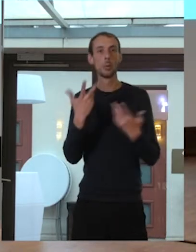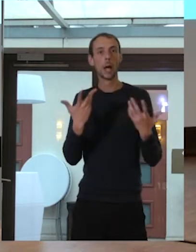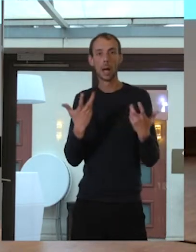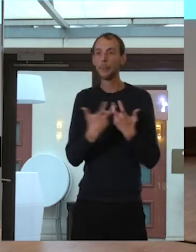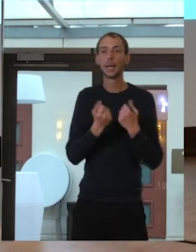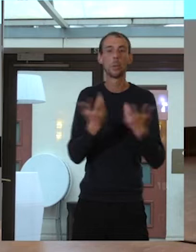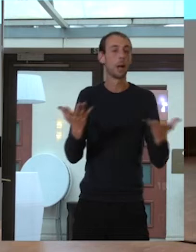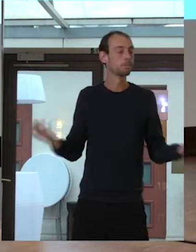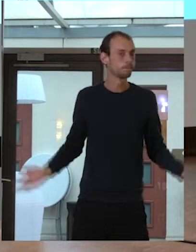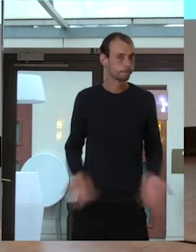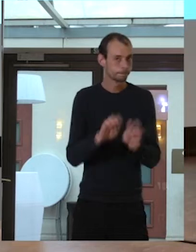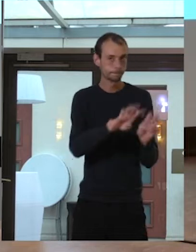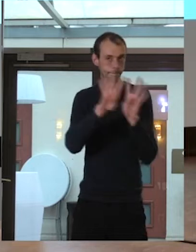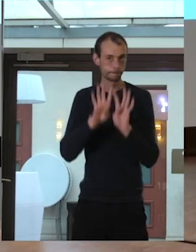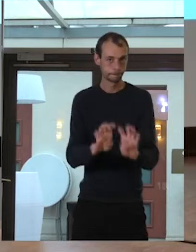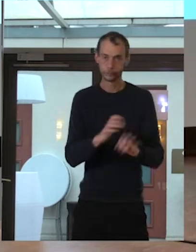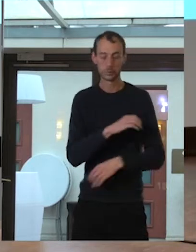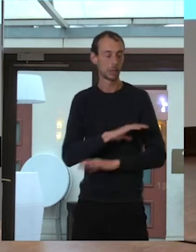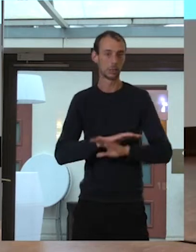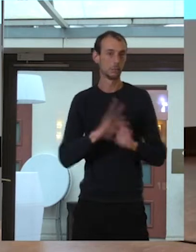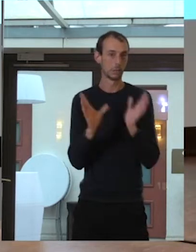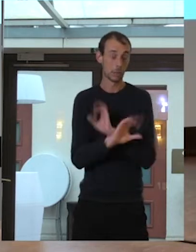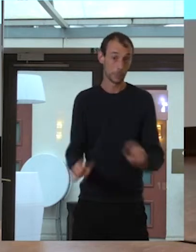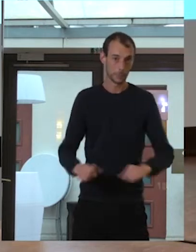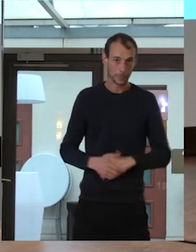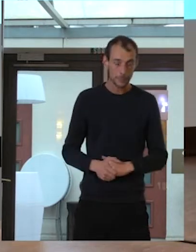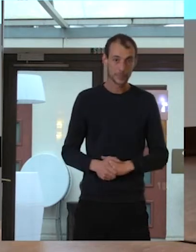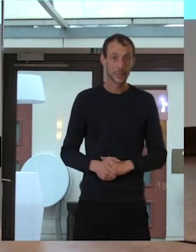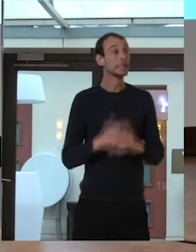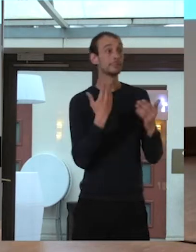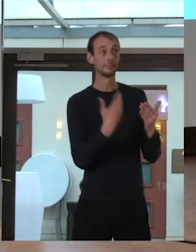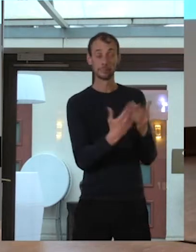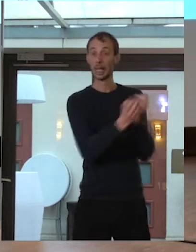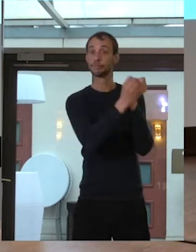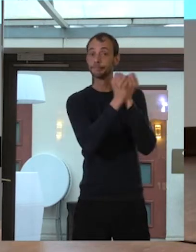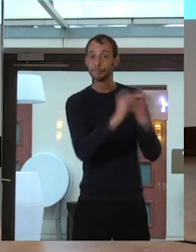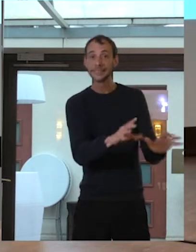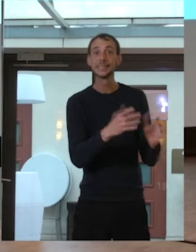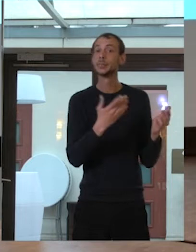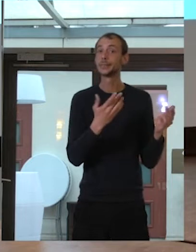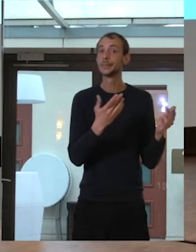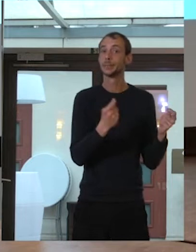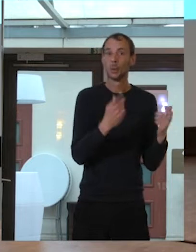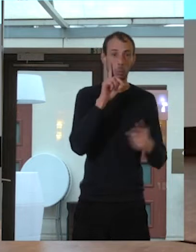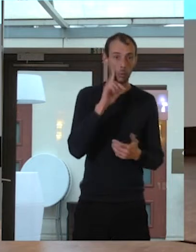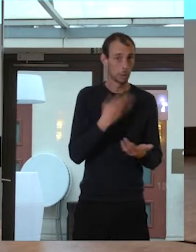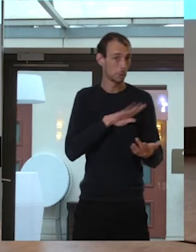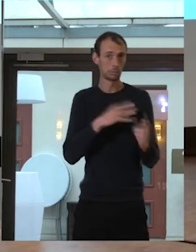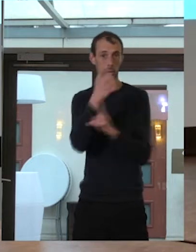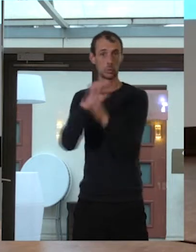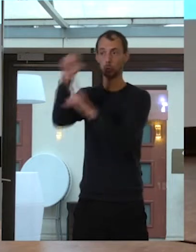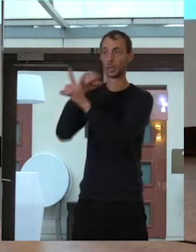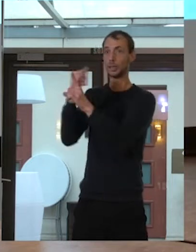et pertes de richesses découlent du fait que l'organisation de notre société repose sur la domination